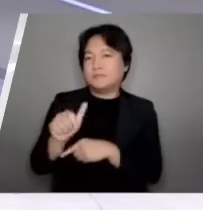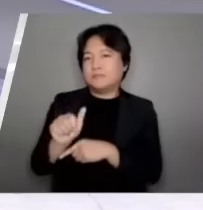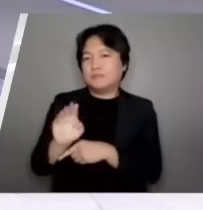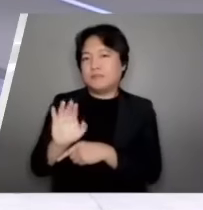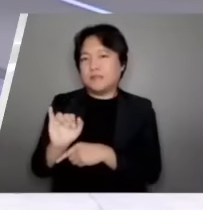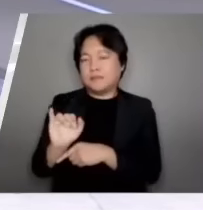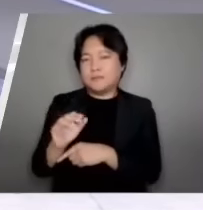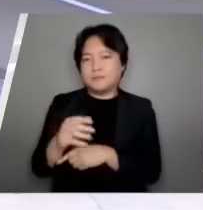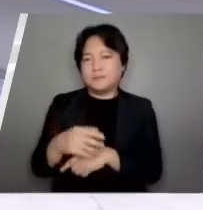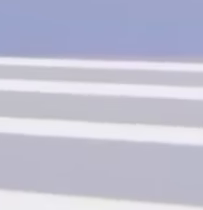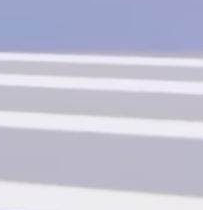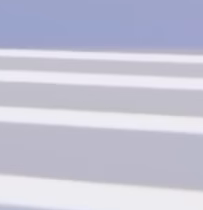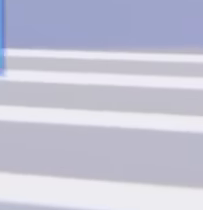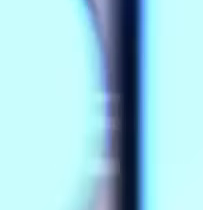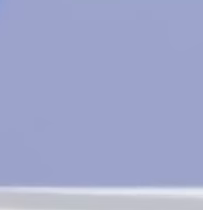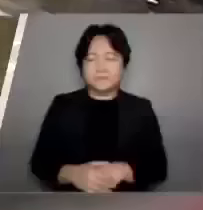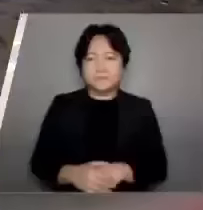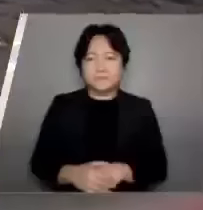ng GMA Regional TV.